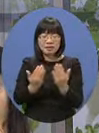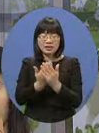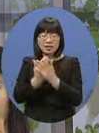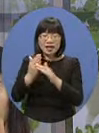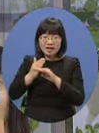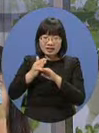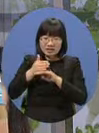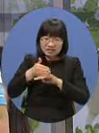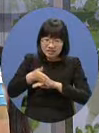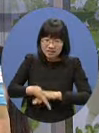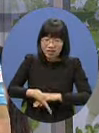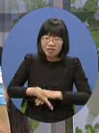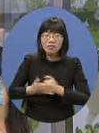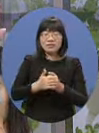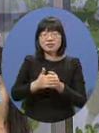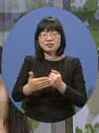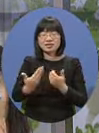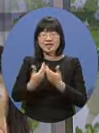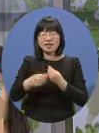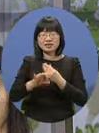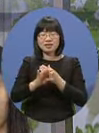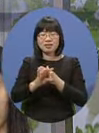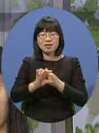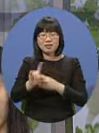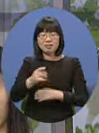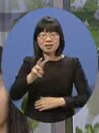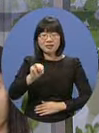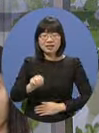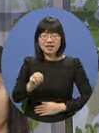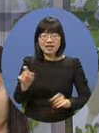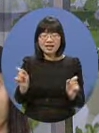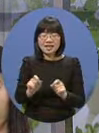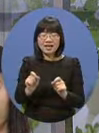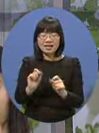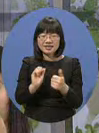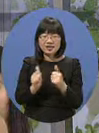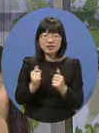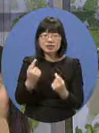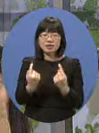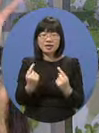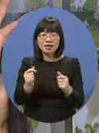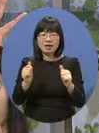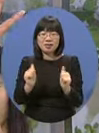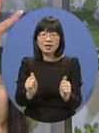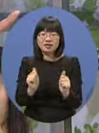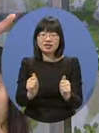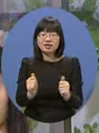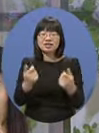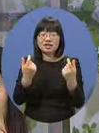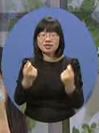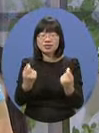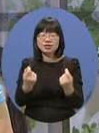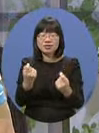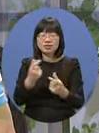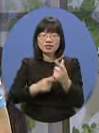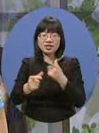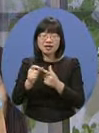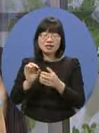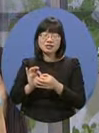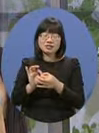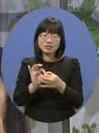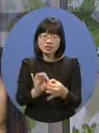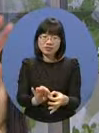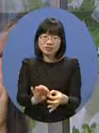그래서 하필이면 네, 그래서 이제 예를 들면 100m 단거리보다 마라톤 장거리 하듯이 조금 더